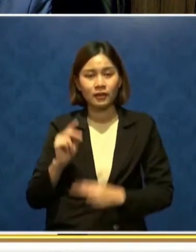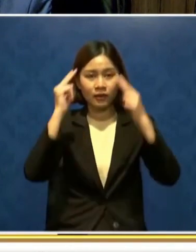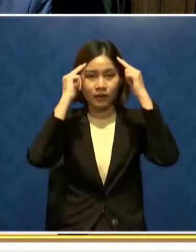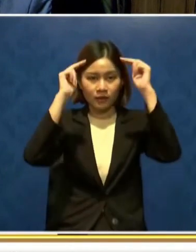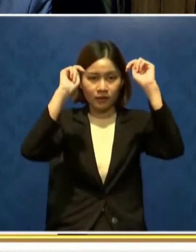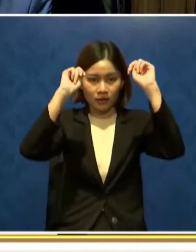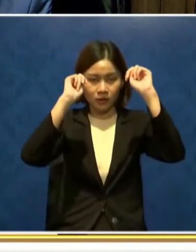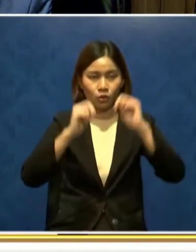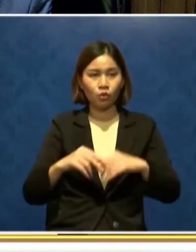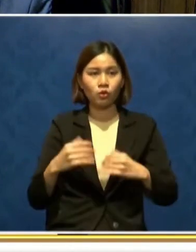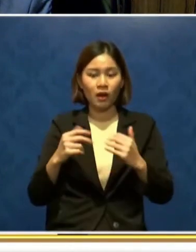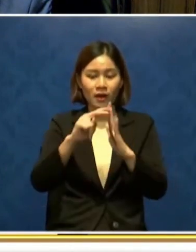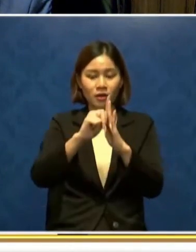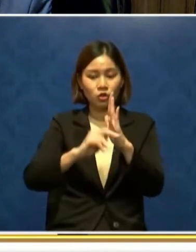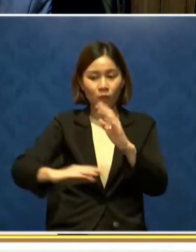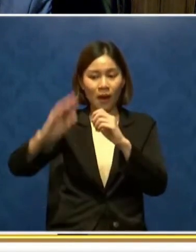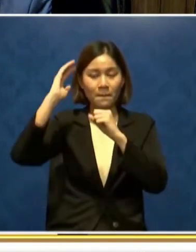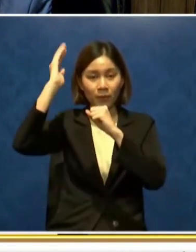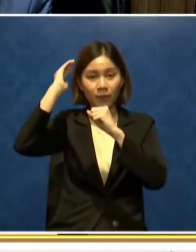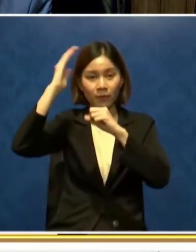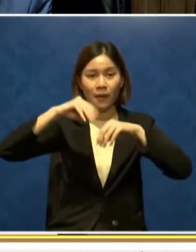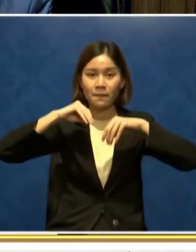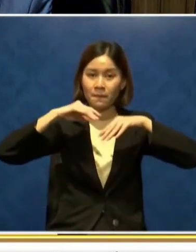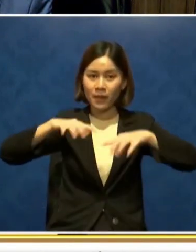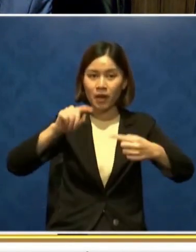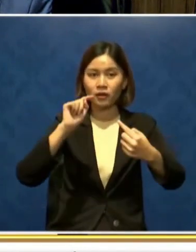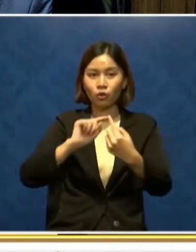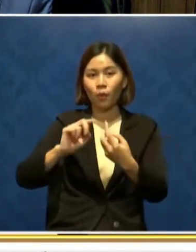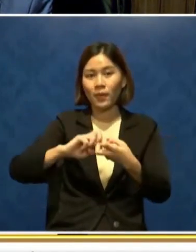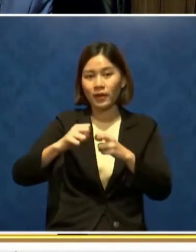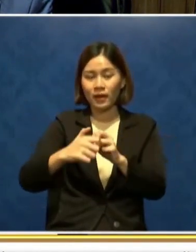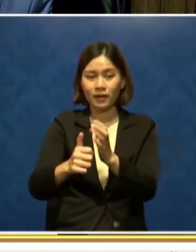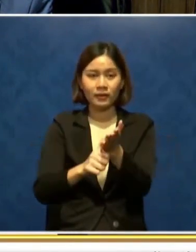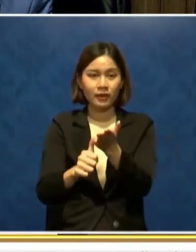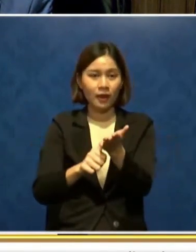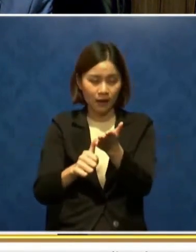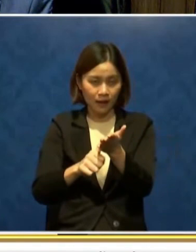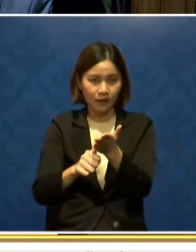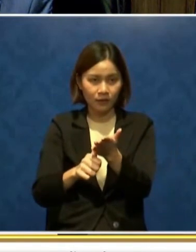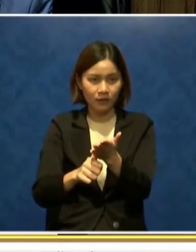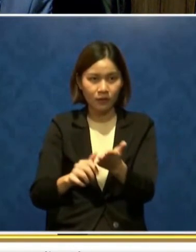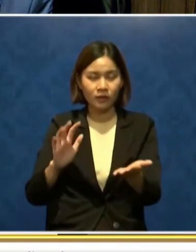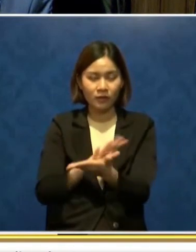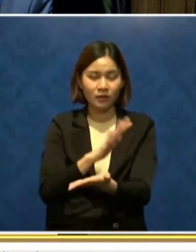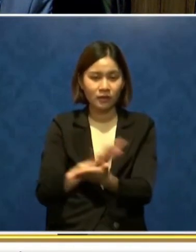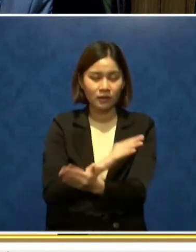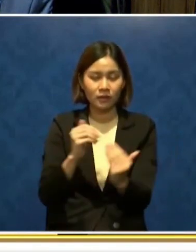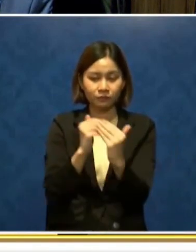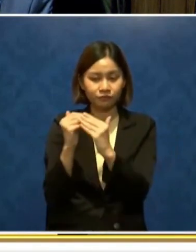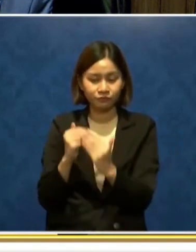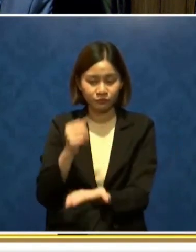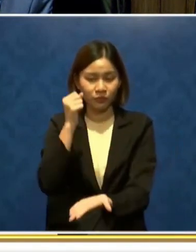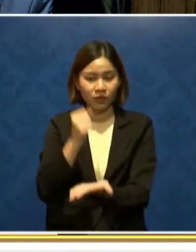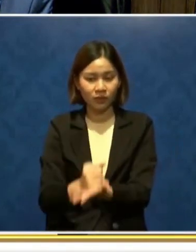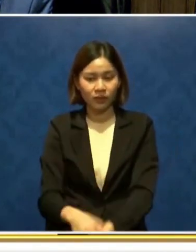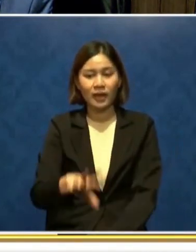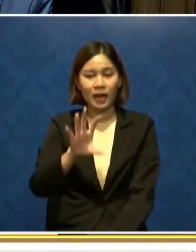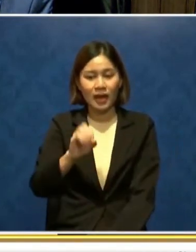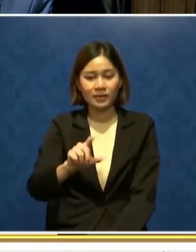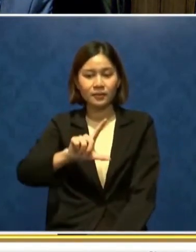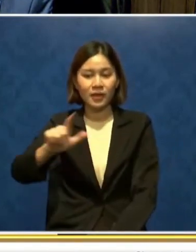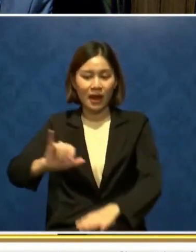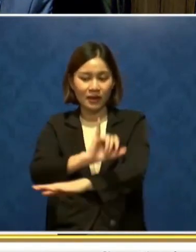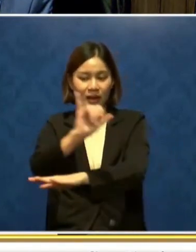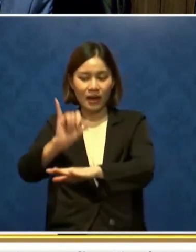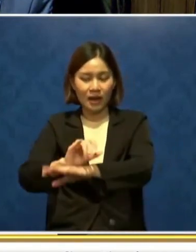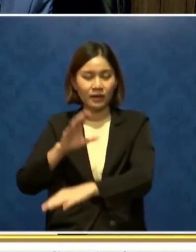รัฐมนตรีได้แถลงนโยบายในเรื่องของการแก้ไขปัญหานะครับออกเอกสารศีล 5 10ล้านไร่ผมเชื่อ